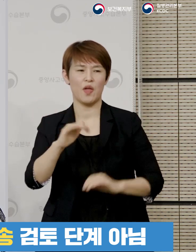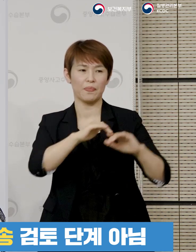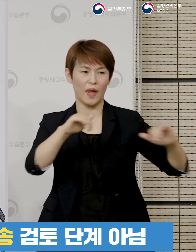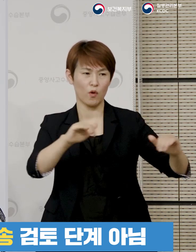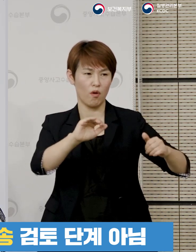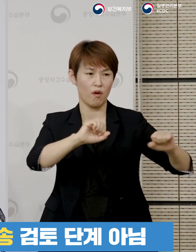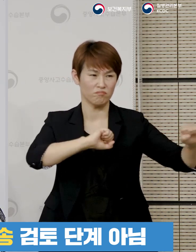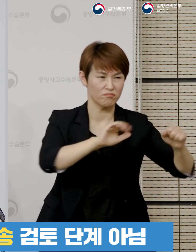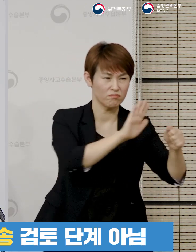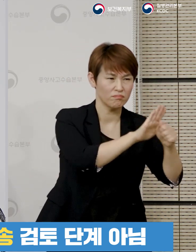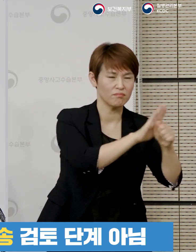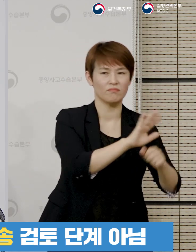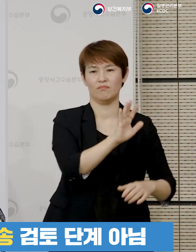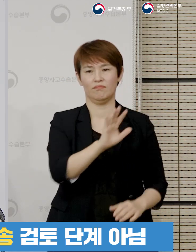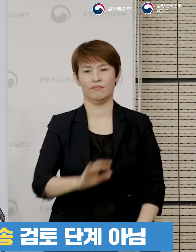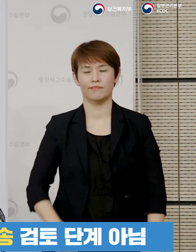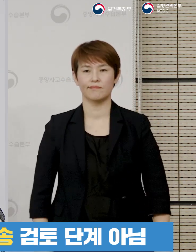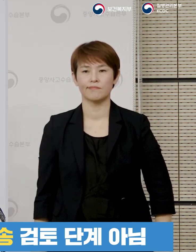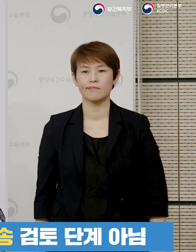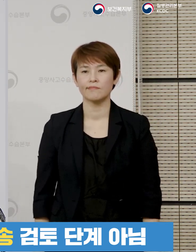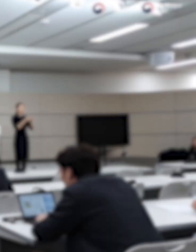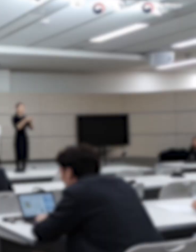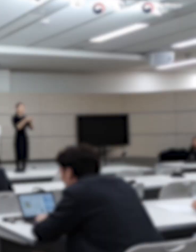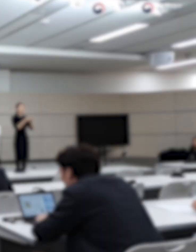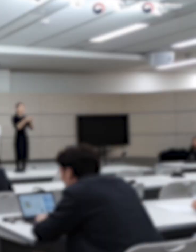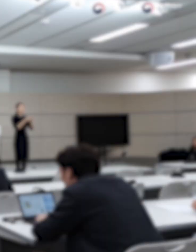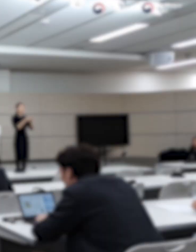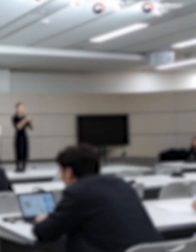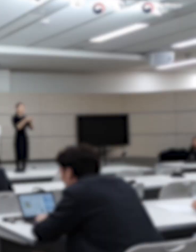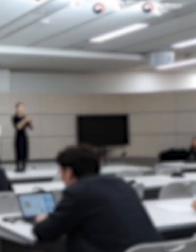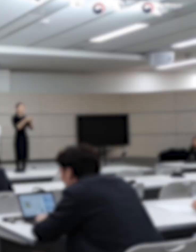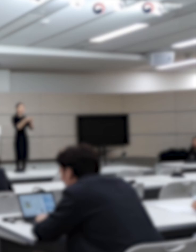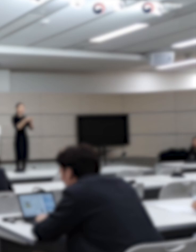별도의 조치를 지금 현재는 강구하고 있지 않습니다.